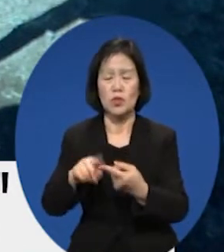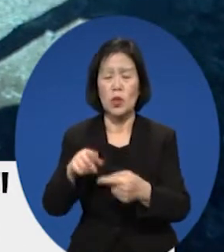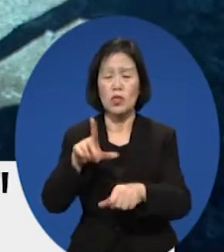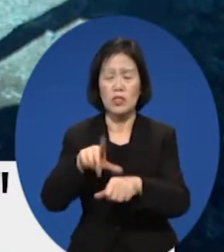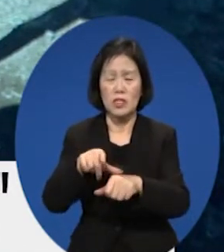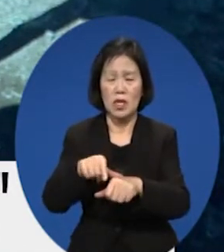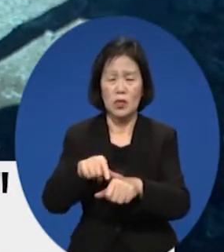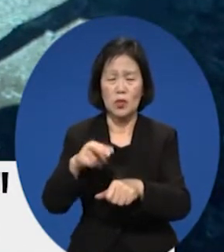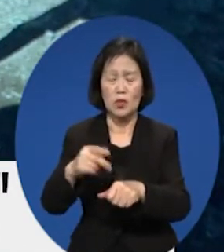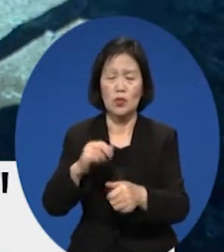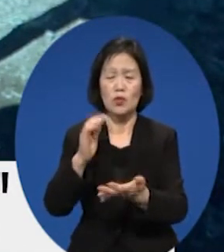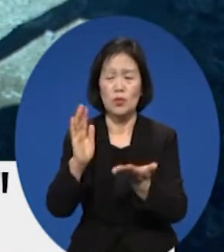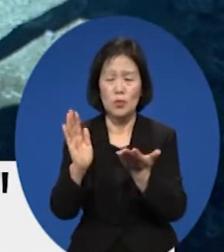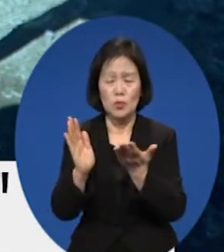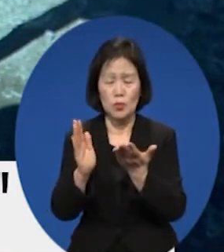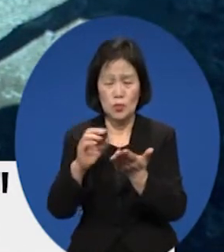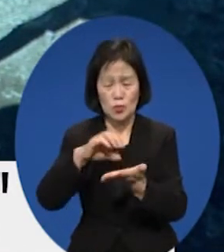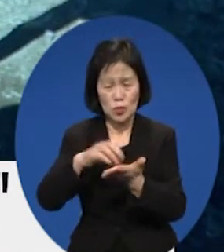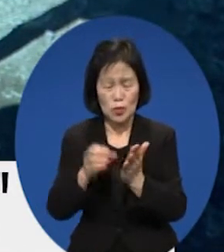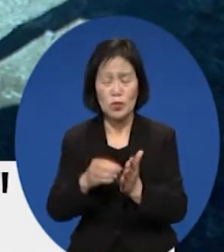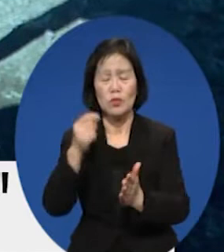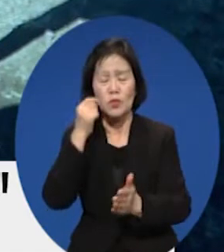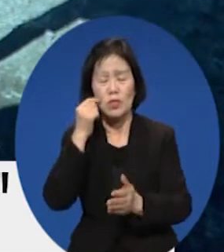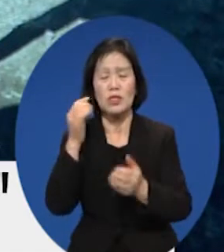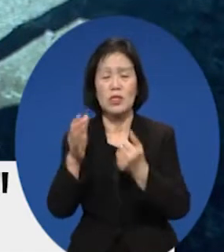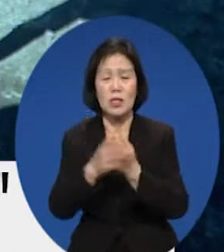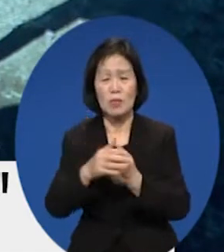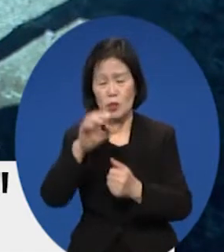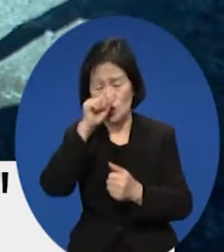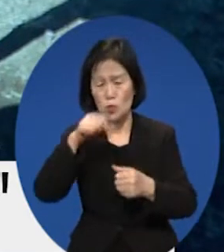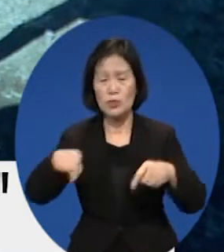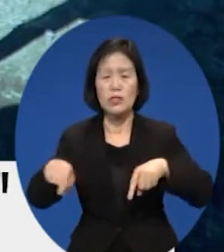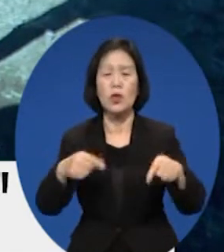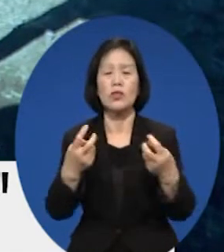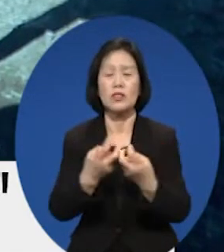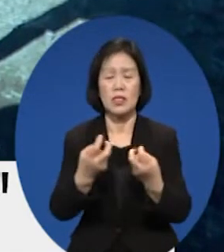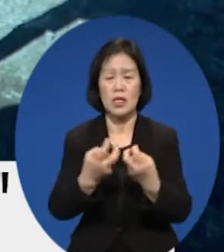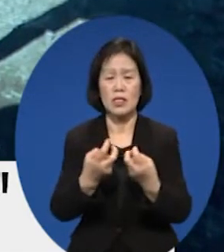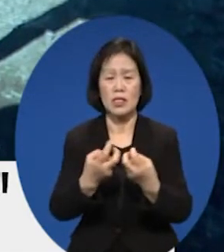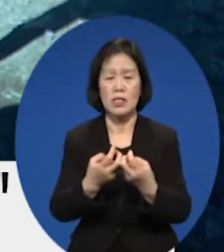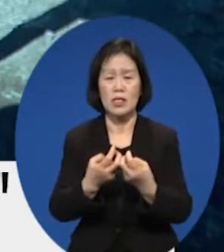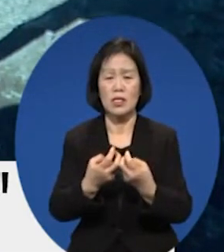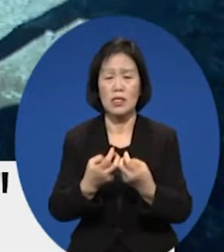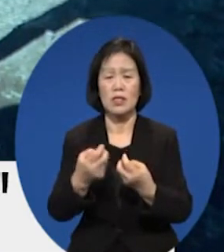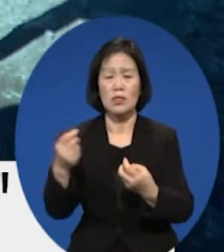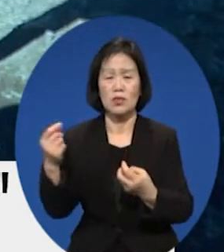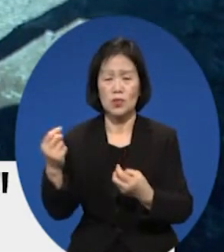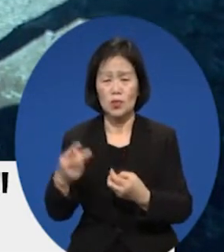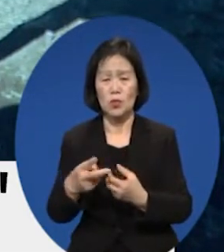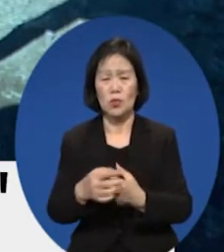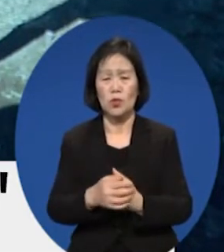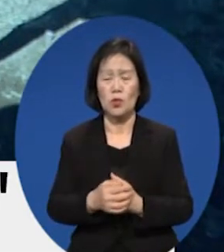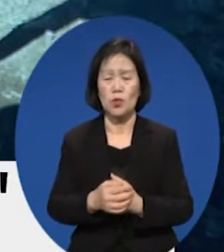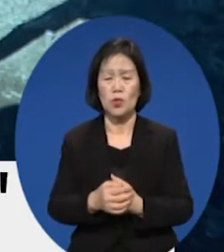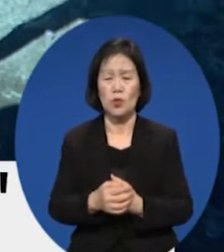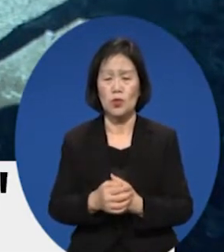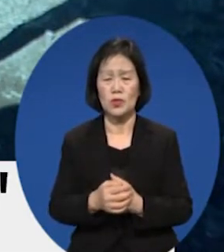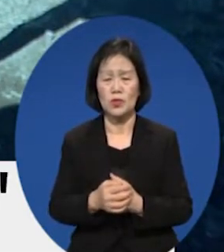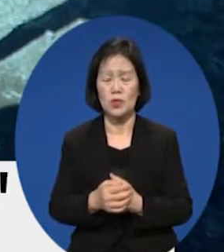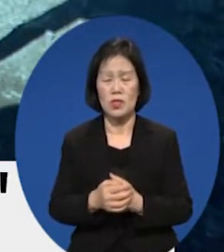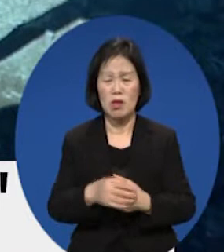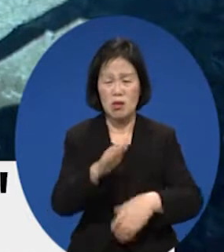타이밍조차 도 적절하지 못한 가운데서 결국 좋은 정책이 어떻게 보면은 이것 또한 어떻게 보면은 그